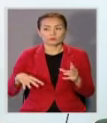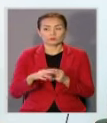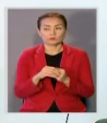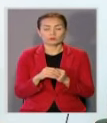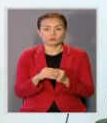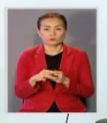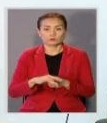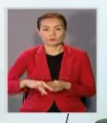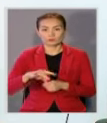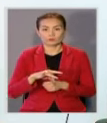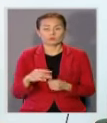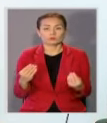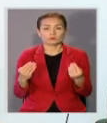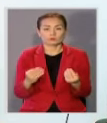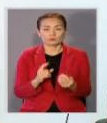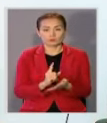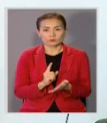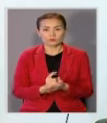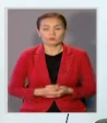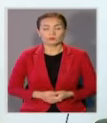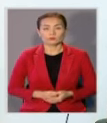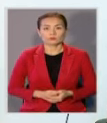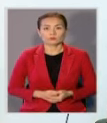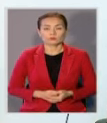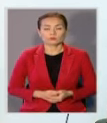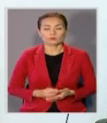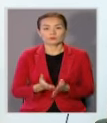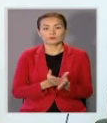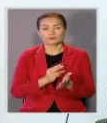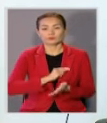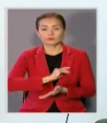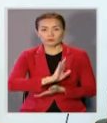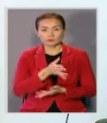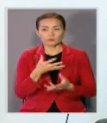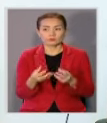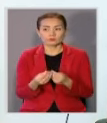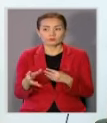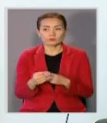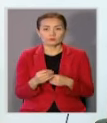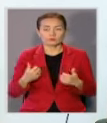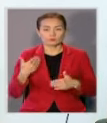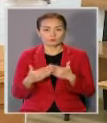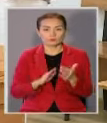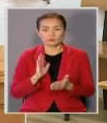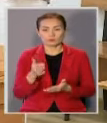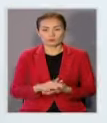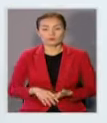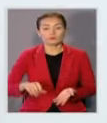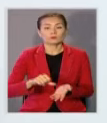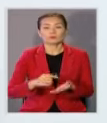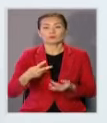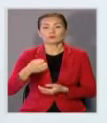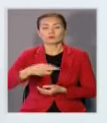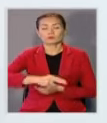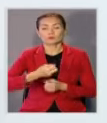осы еліміздің абыройы болашағы үшін қызмет жасап жатырмыз, сол қызметті бірлесіп алға қарай жасай берейік. Қатысушылар